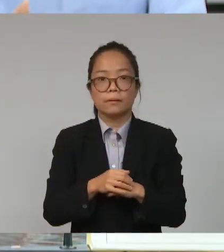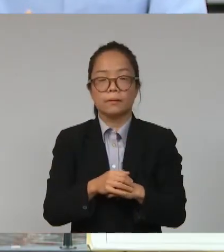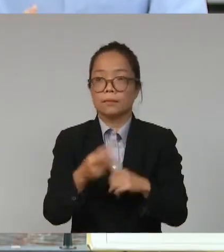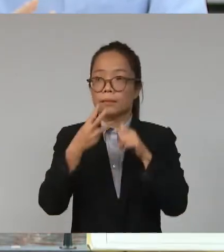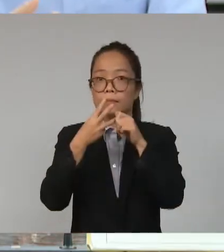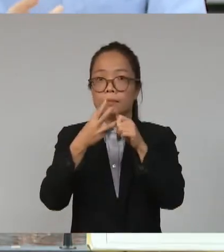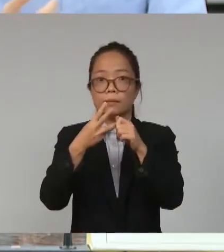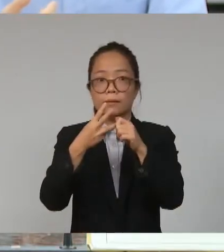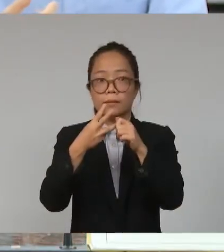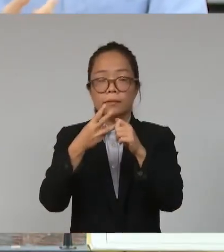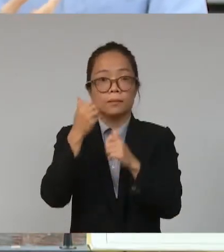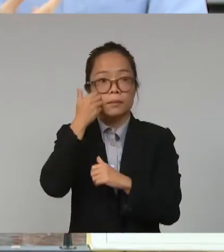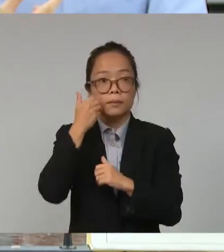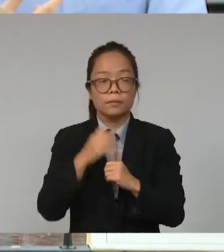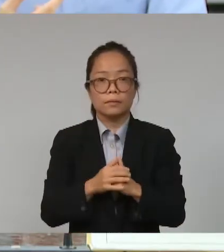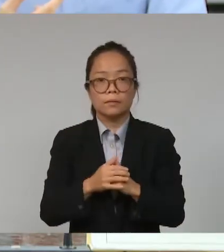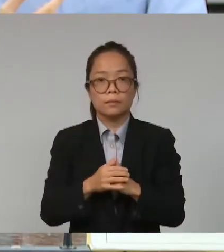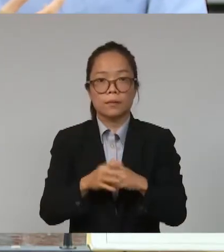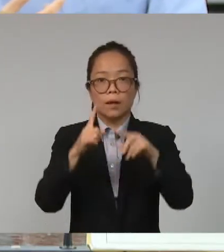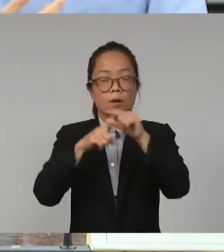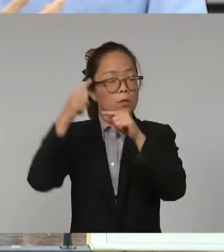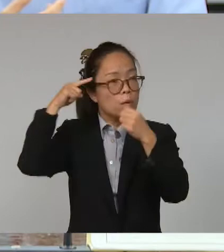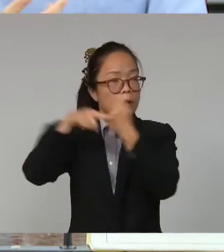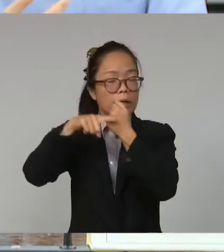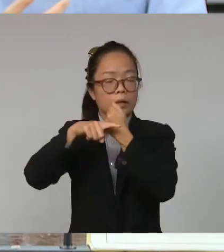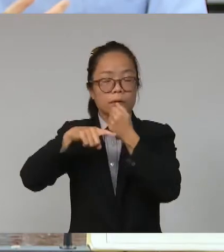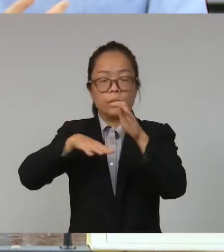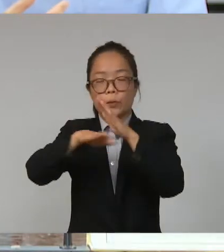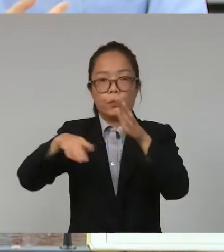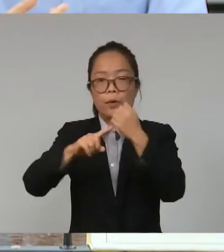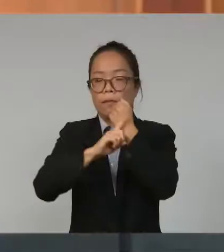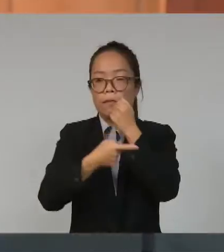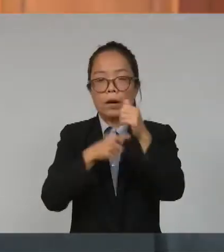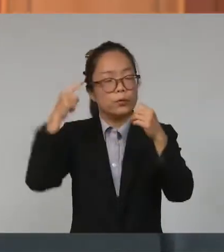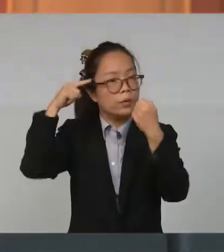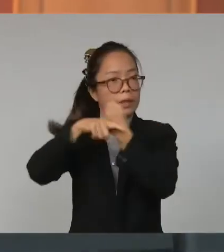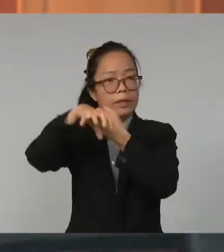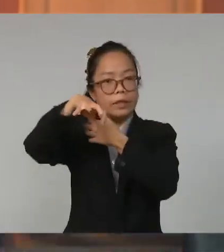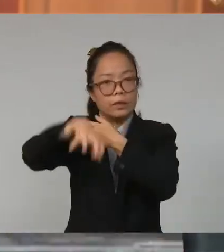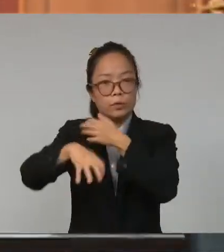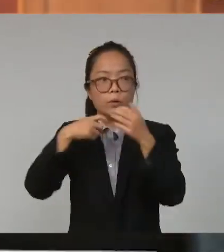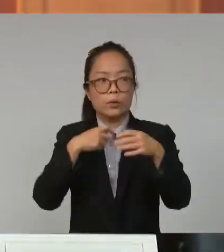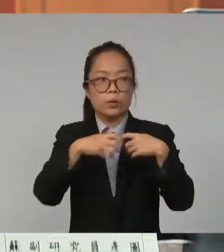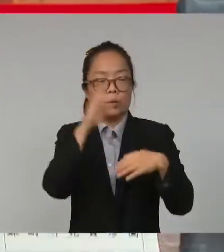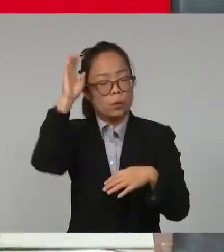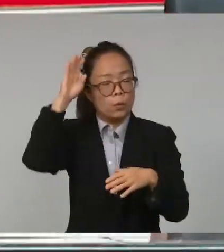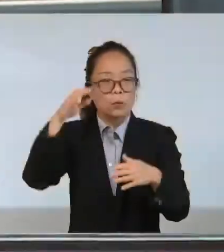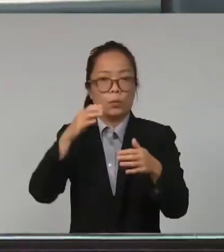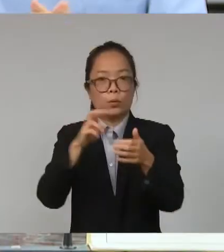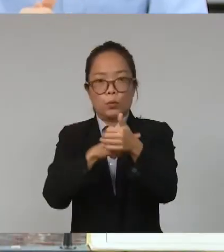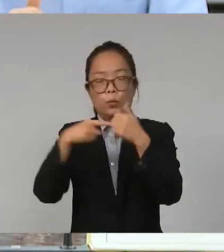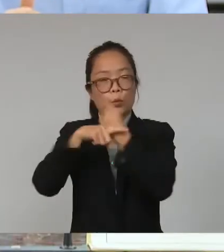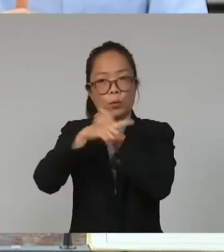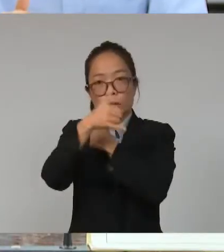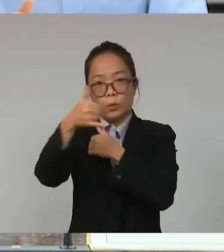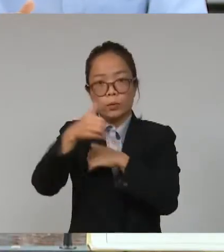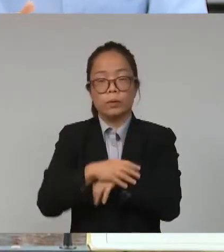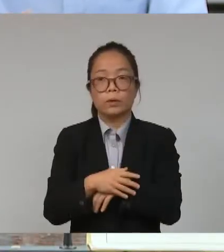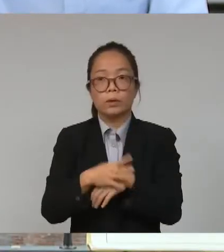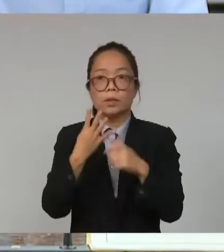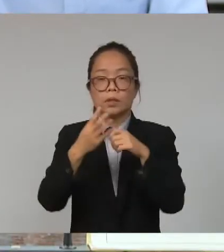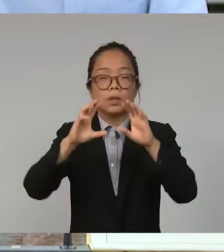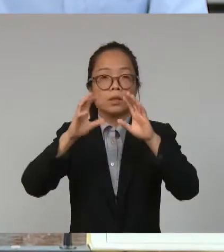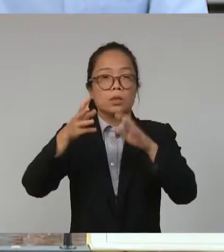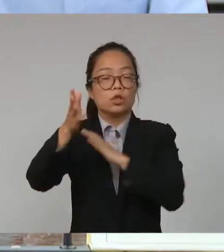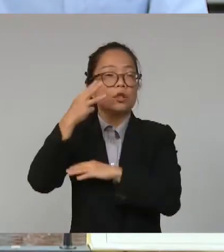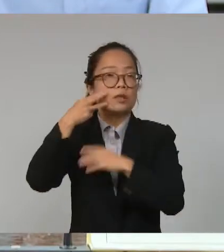第三位是中研院法律学研究所的苏彦土副研究员，第四位是国立政治大